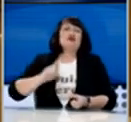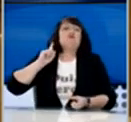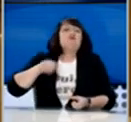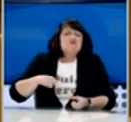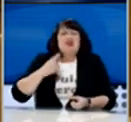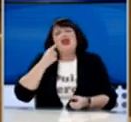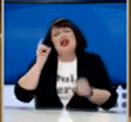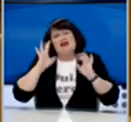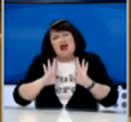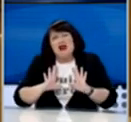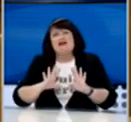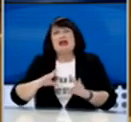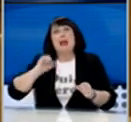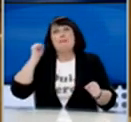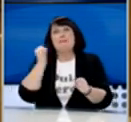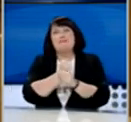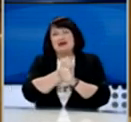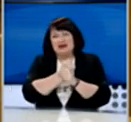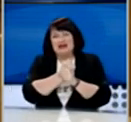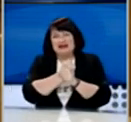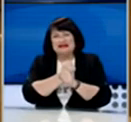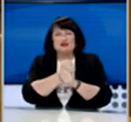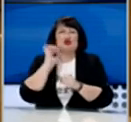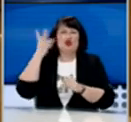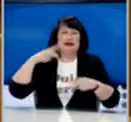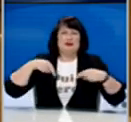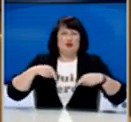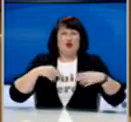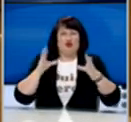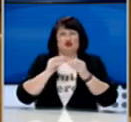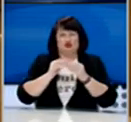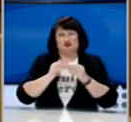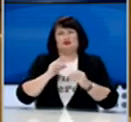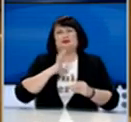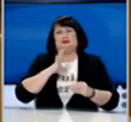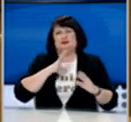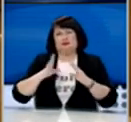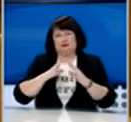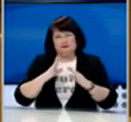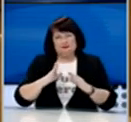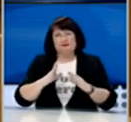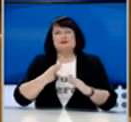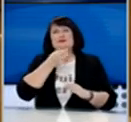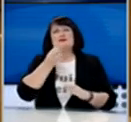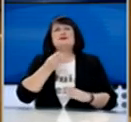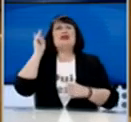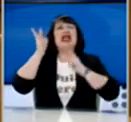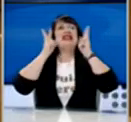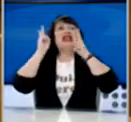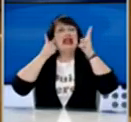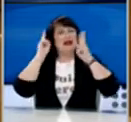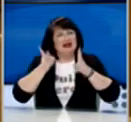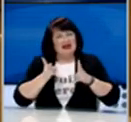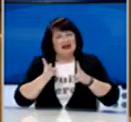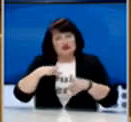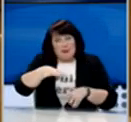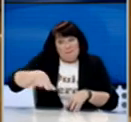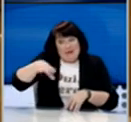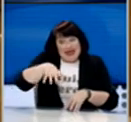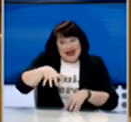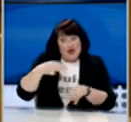είτε από πρόθεση για μί ακόμη χρονιά υπάρχουν καταγγελίες για ταυτόχρονη εκδήλωση πυρκαγιών στην ίδια